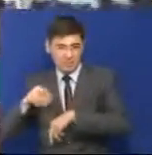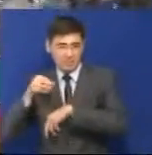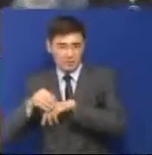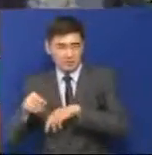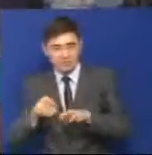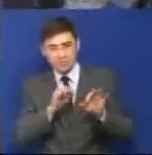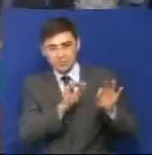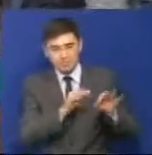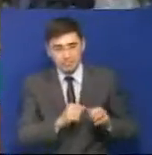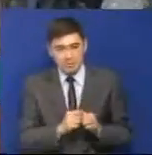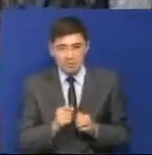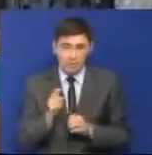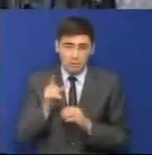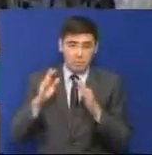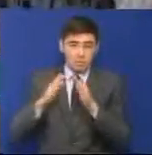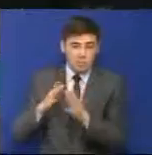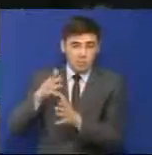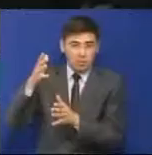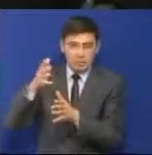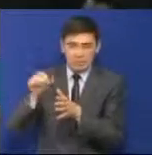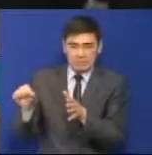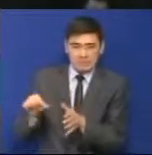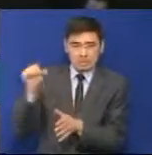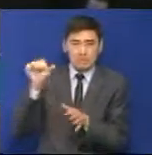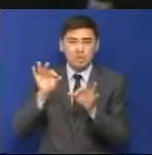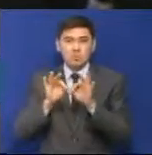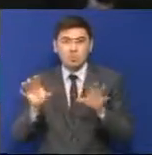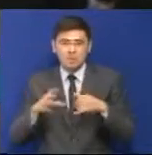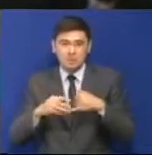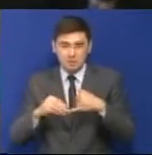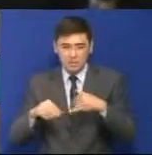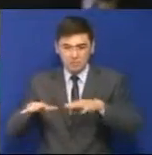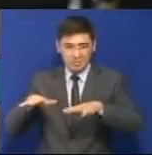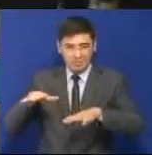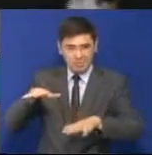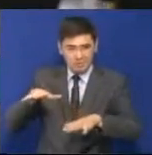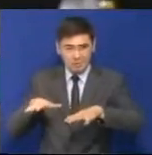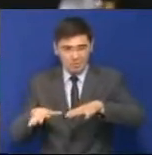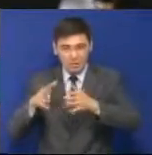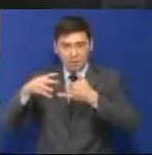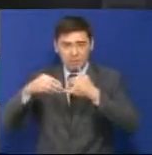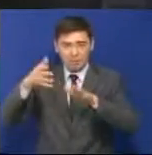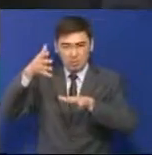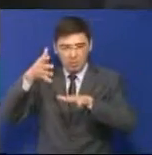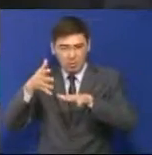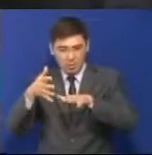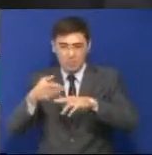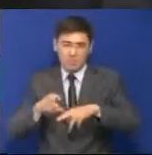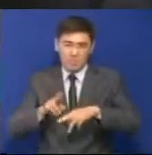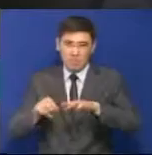үйлерде кепілдік бар екенін және пәтер иелері өтінім білдірген мезетте акт жасалатындығын айтты.